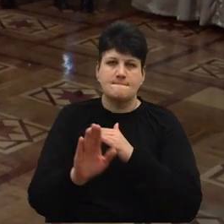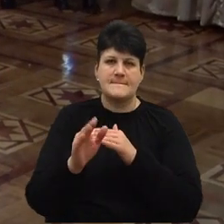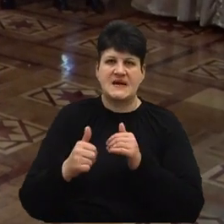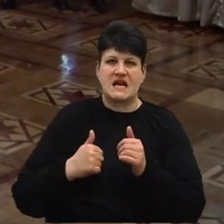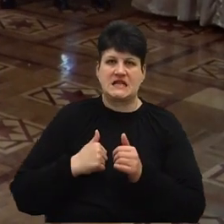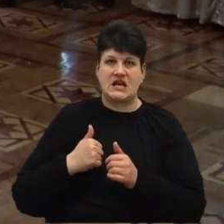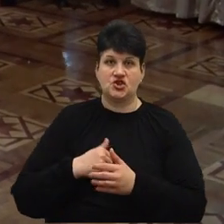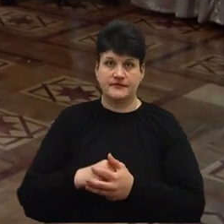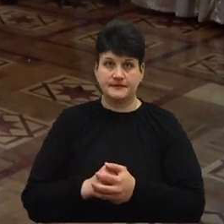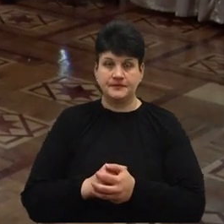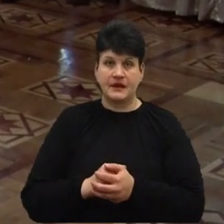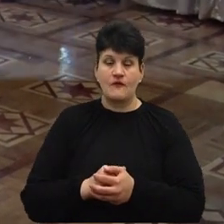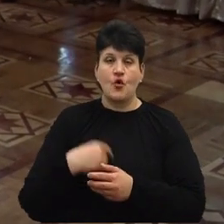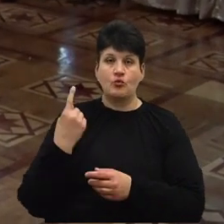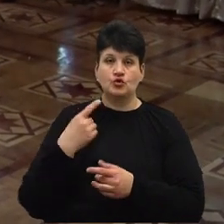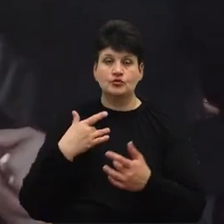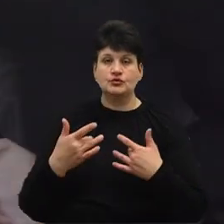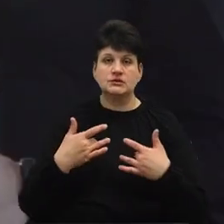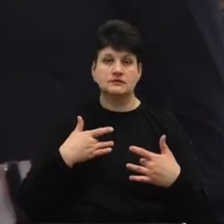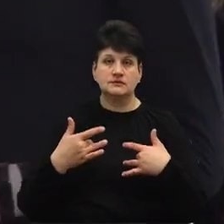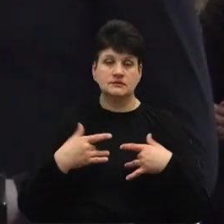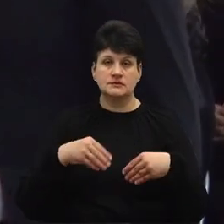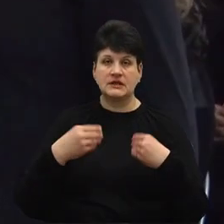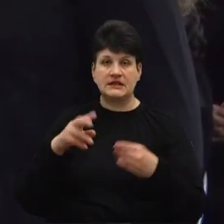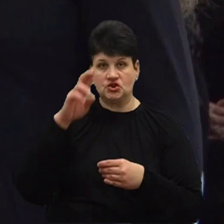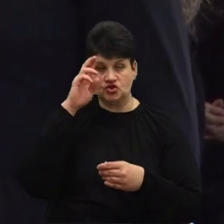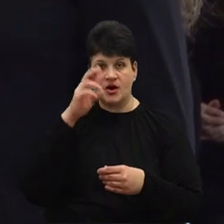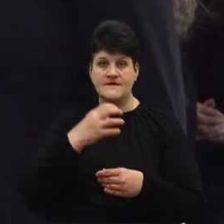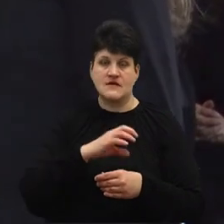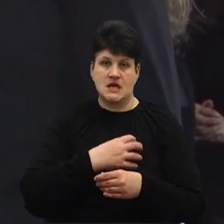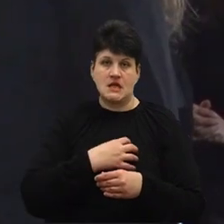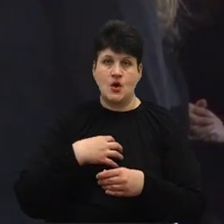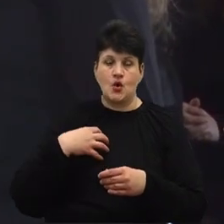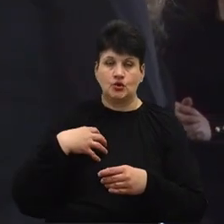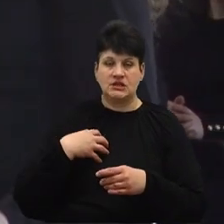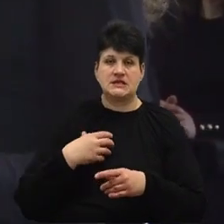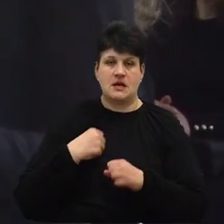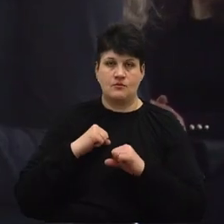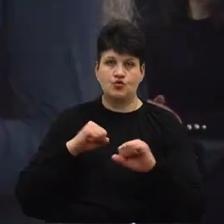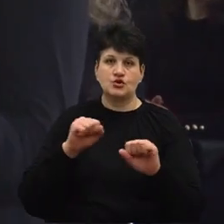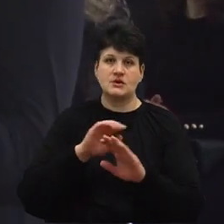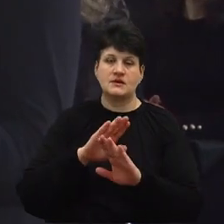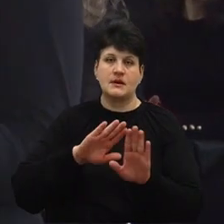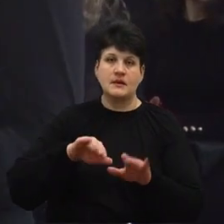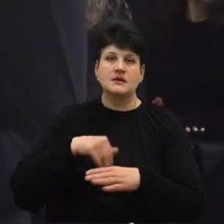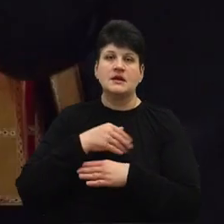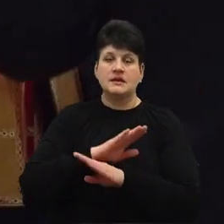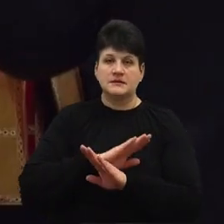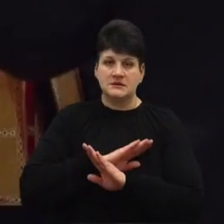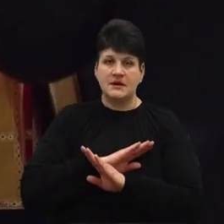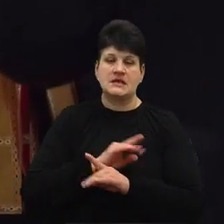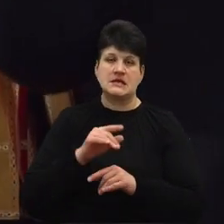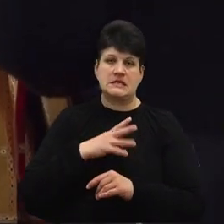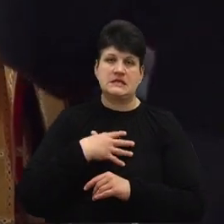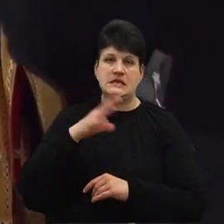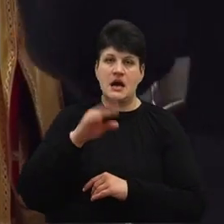В обласному драматичному театрі вручають державні нагороди за мужність посмертно родинам загиблих у російсько-українській війні.